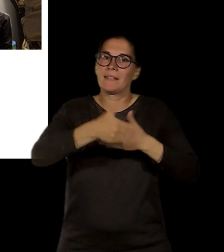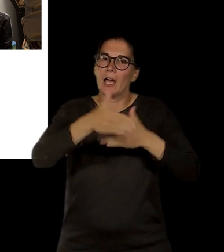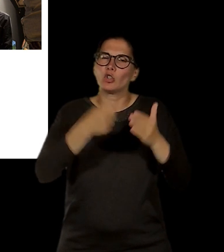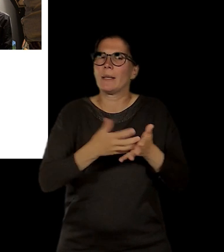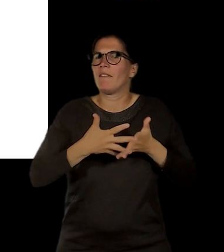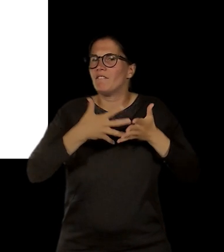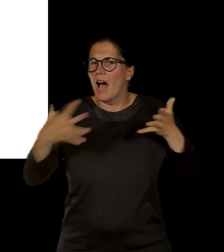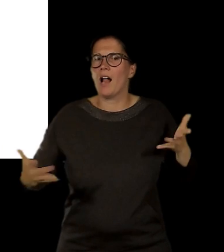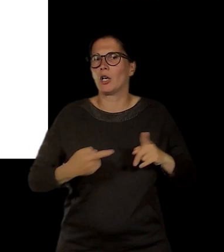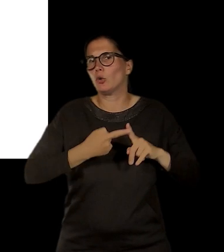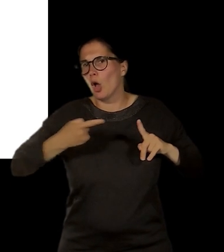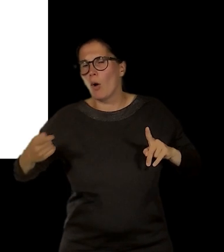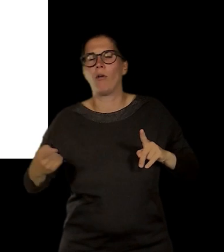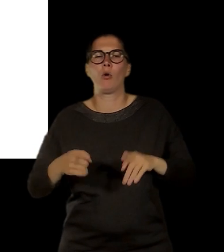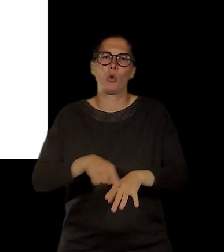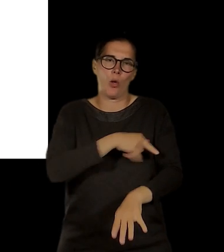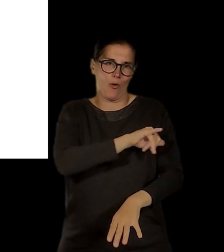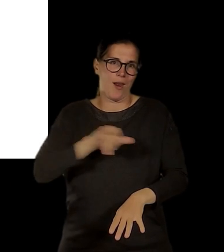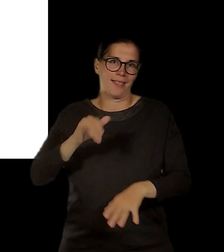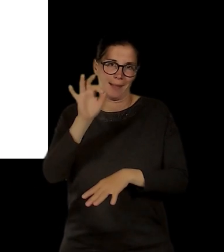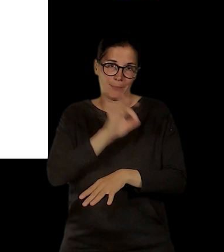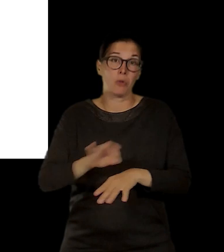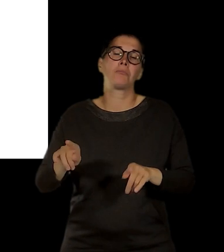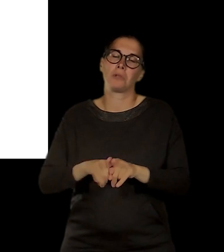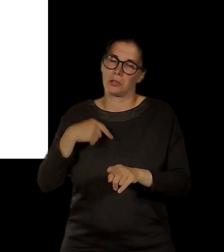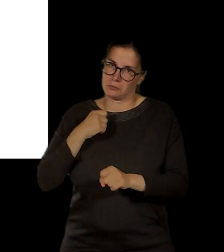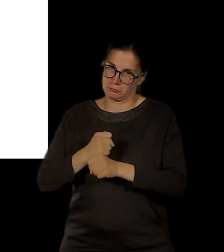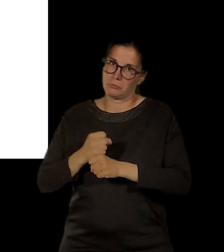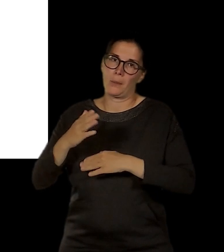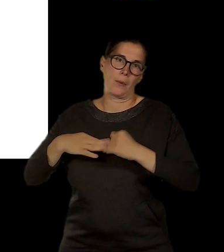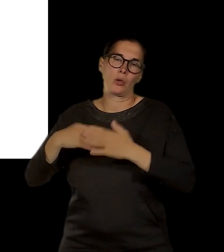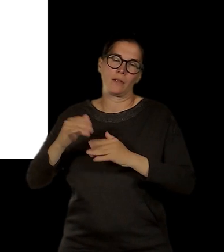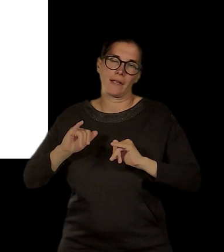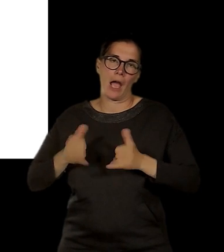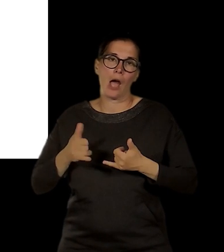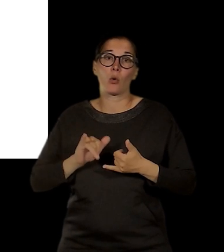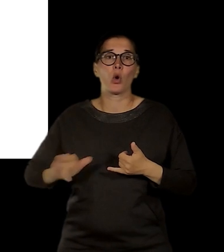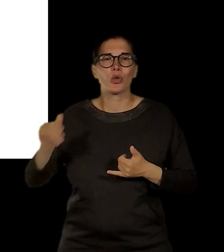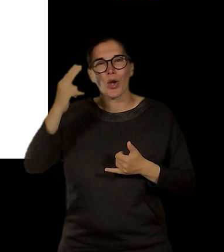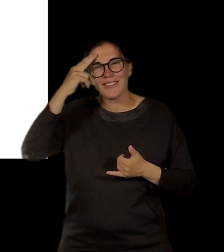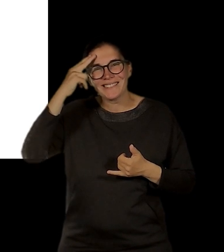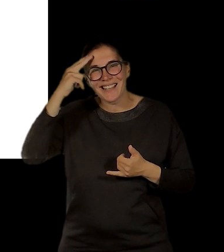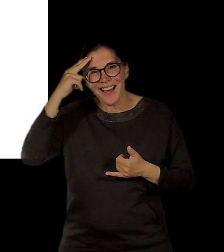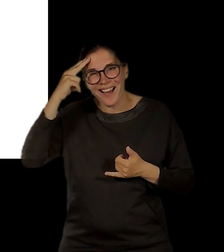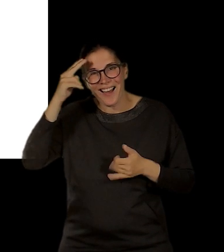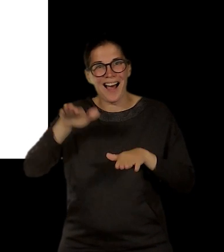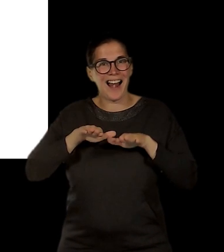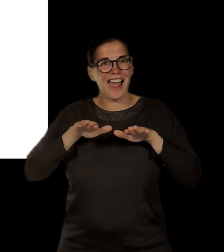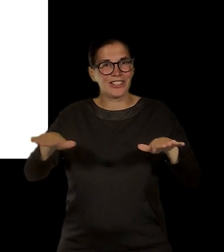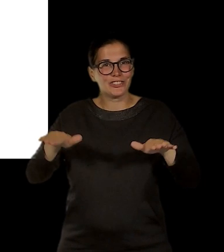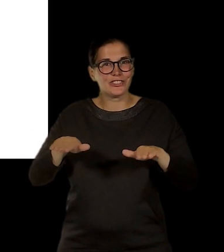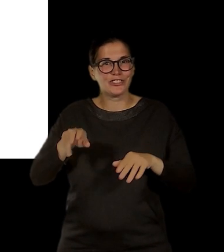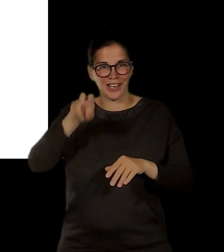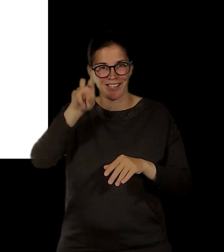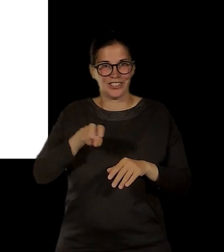představili. Ale taky stavíme. Ty, kteří z vás někdy letěli přes Curych nějaký delší let, tak možná